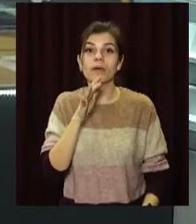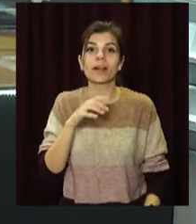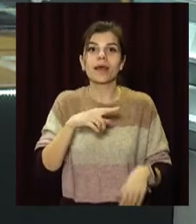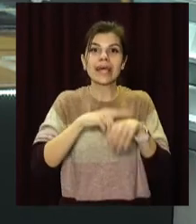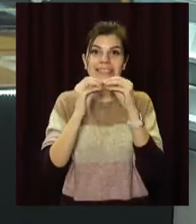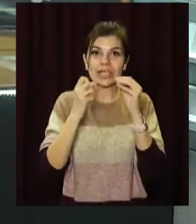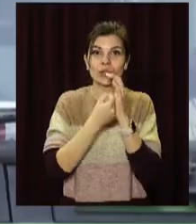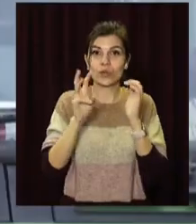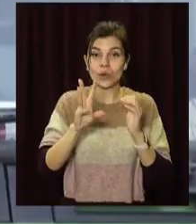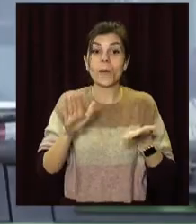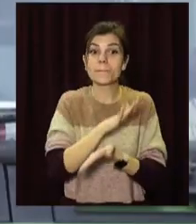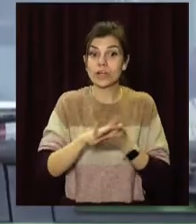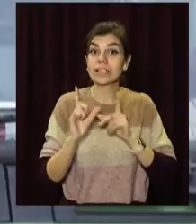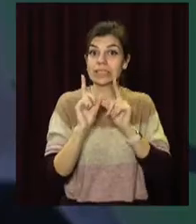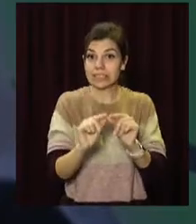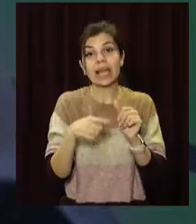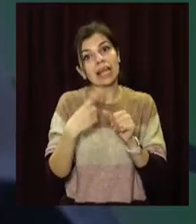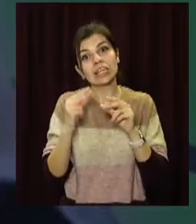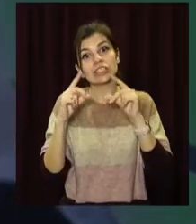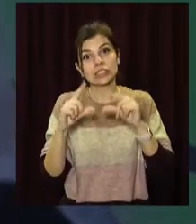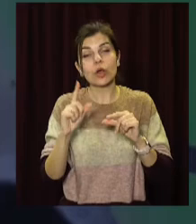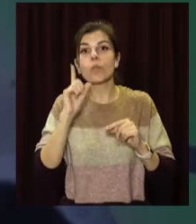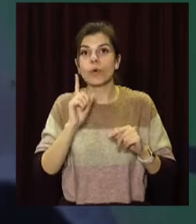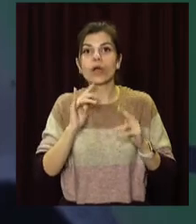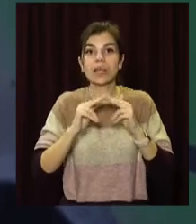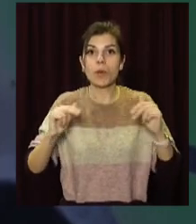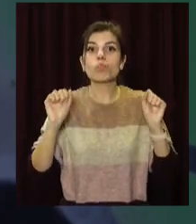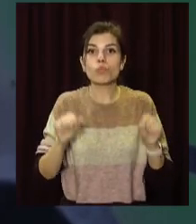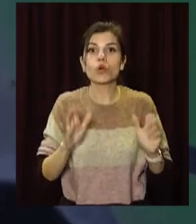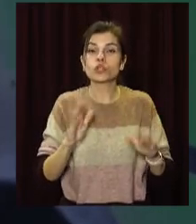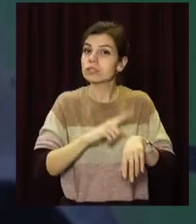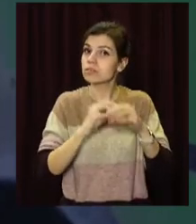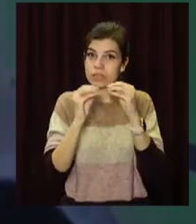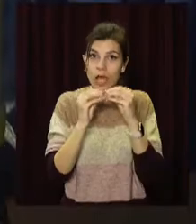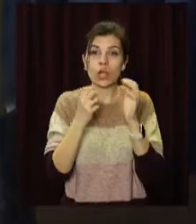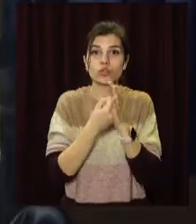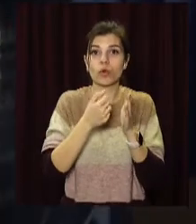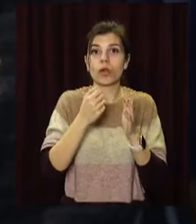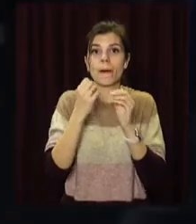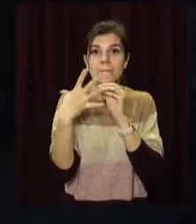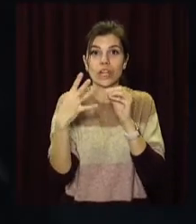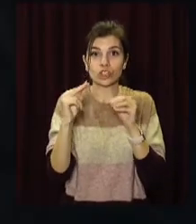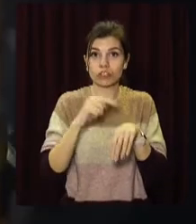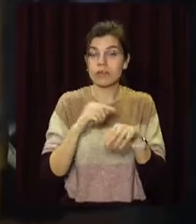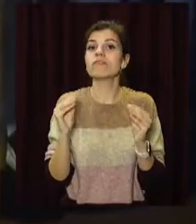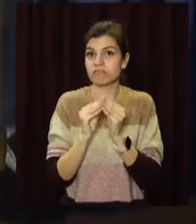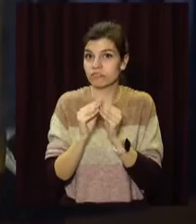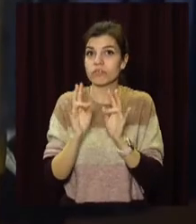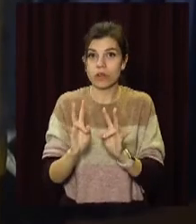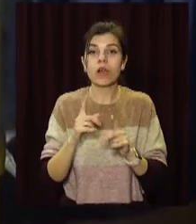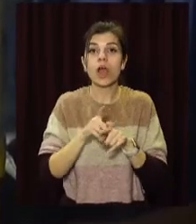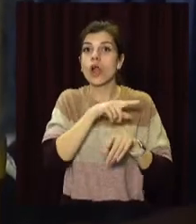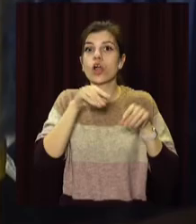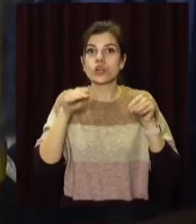карантину. Їздити безкоштовно або зі знижкою поки що дніпряни можуть лише з 10 до 15 години. Подібні